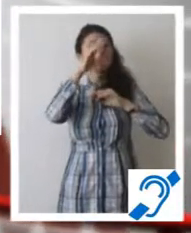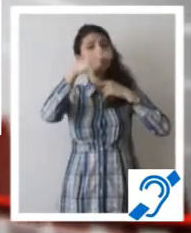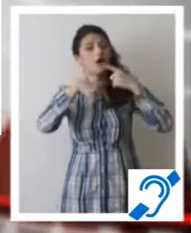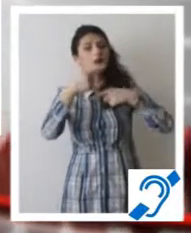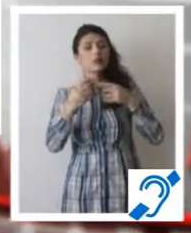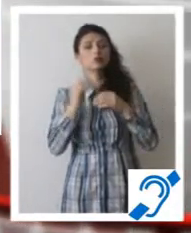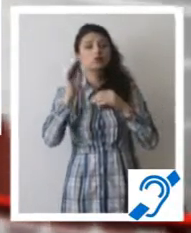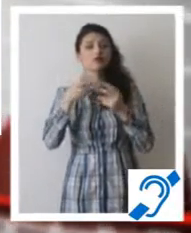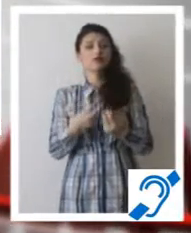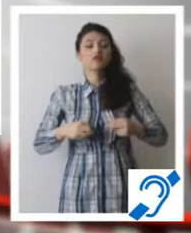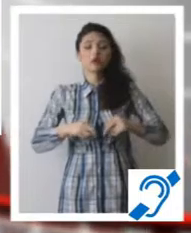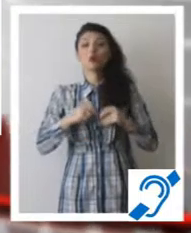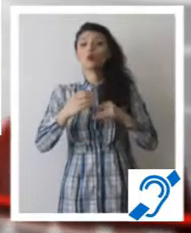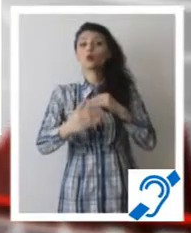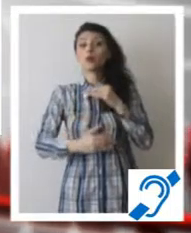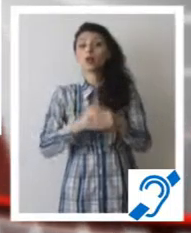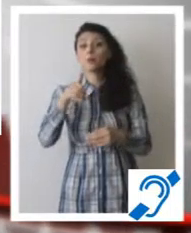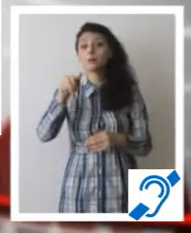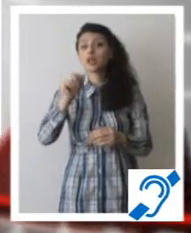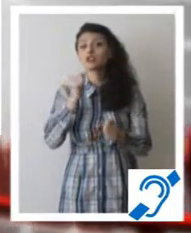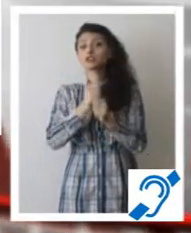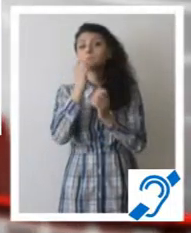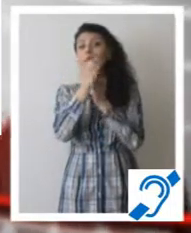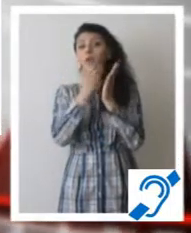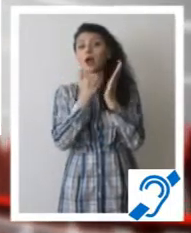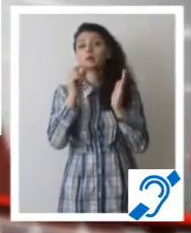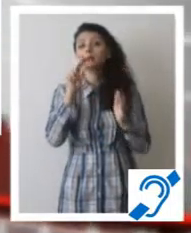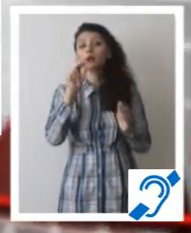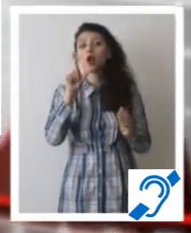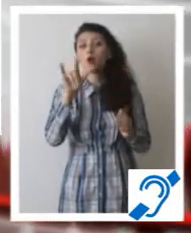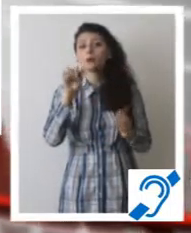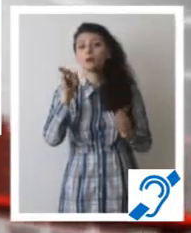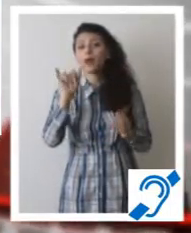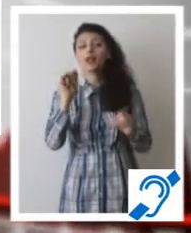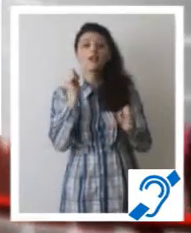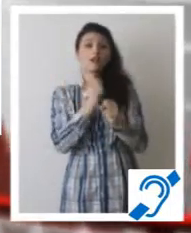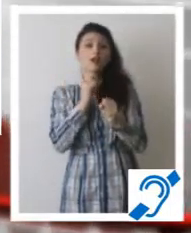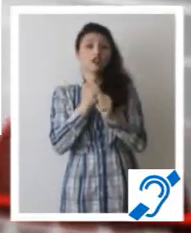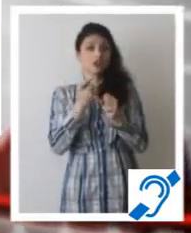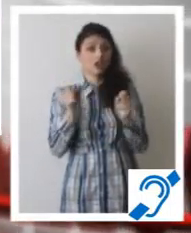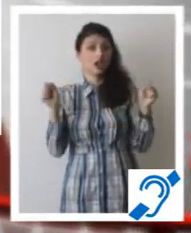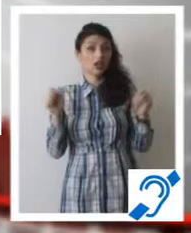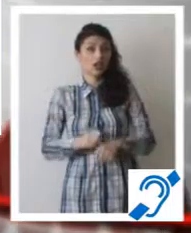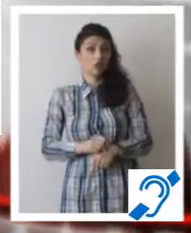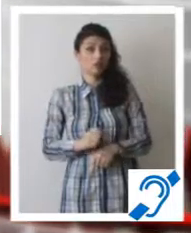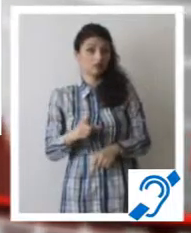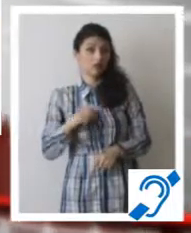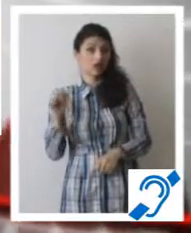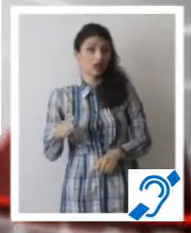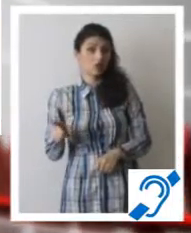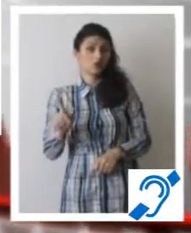la turneul semifinal. Următorul meci este programat la Plopeni, adversarul fiind unul cel puțin la fel de incomod. Este